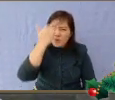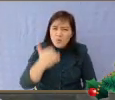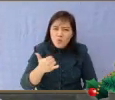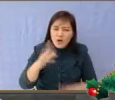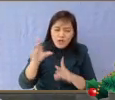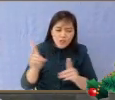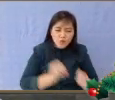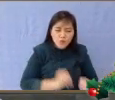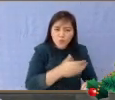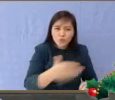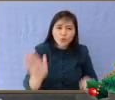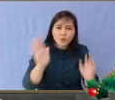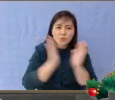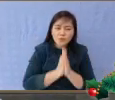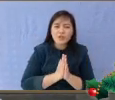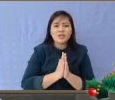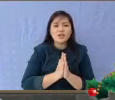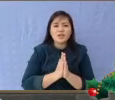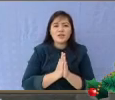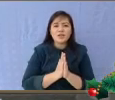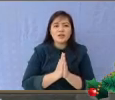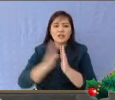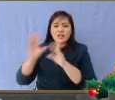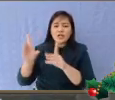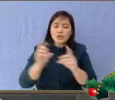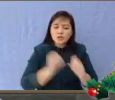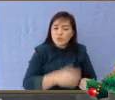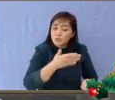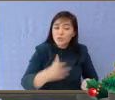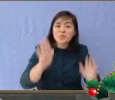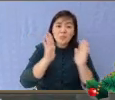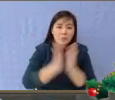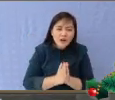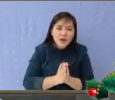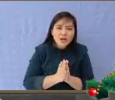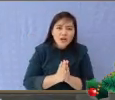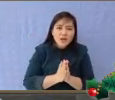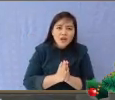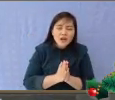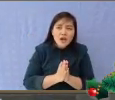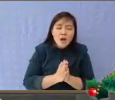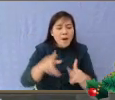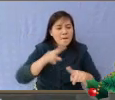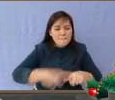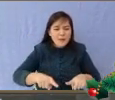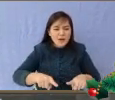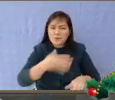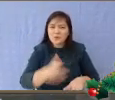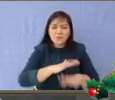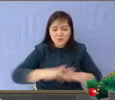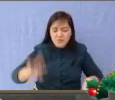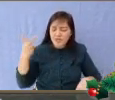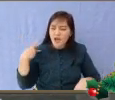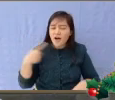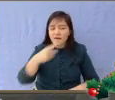Nananalangin ka ba pero hindi mo pinaniniwalaan na makakamtan mo yung ipapanalangin mo? Are you a kind of